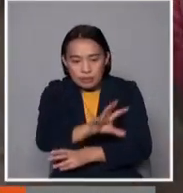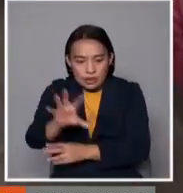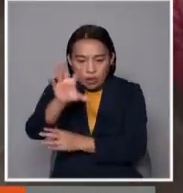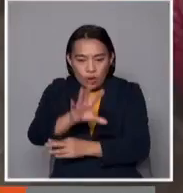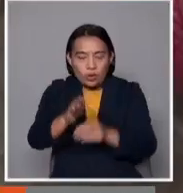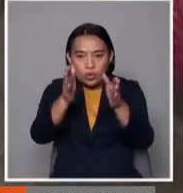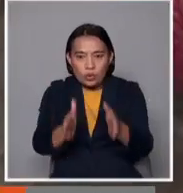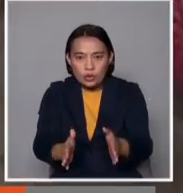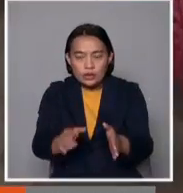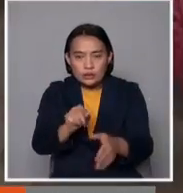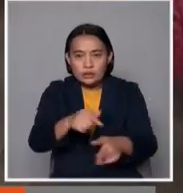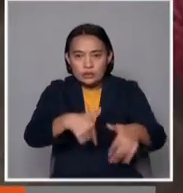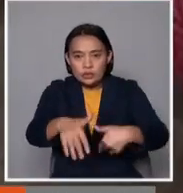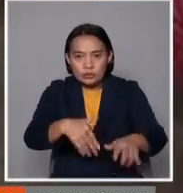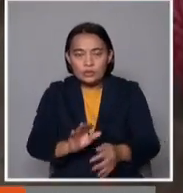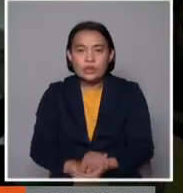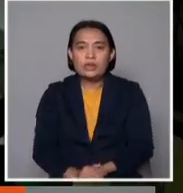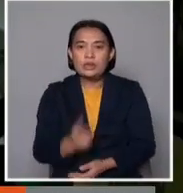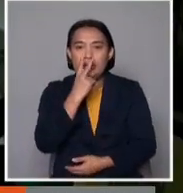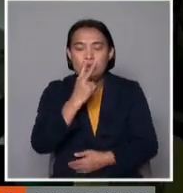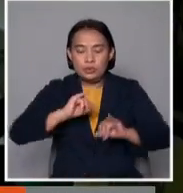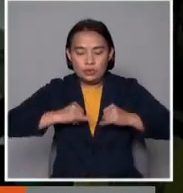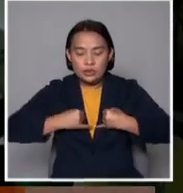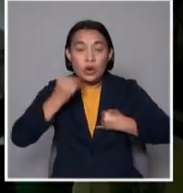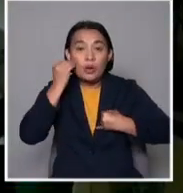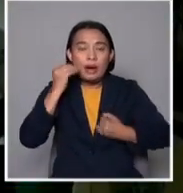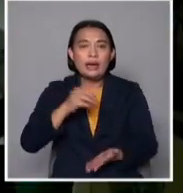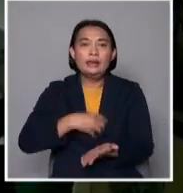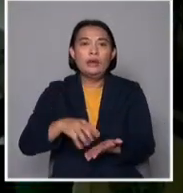อดหนึ่งเดี๋ยวลองฟังคำให้สัมภาษณ์ของเจ้าของบ้านหลังนี้กันค่ะ